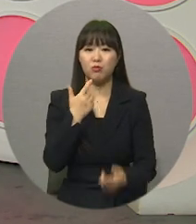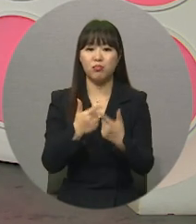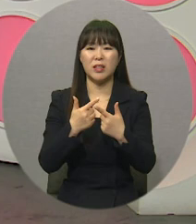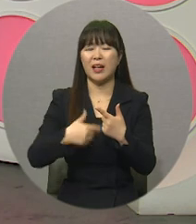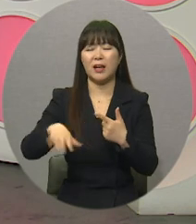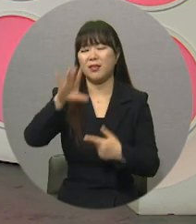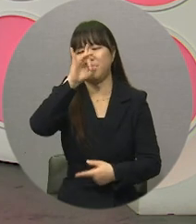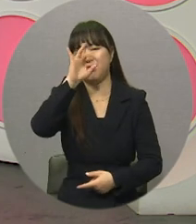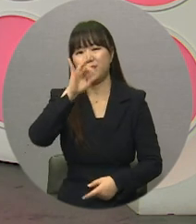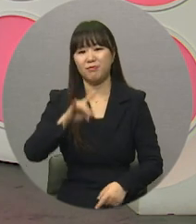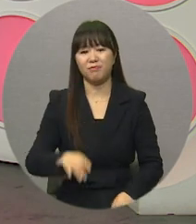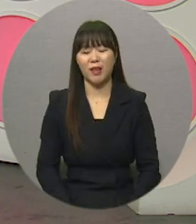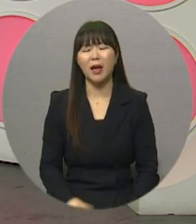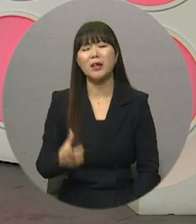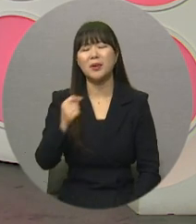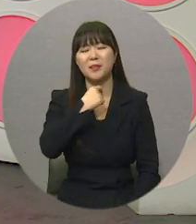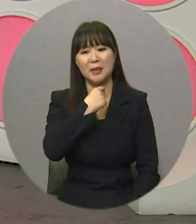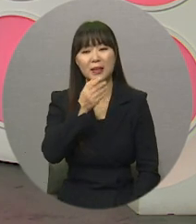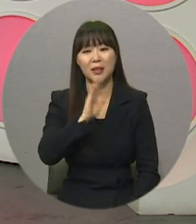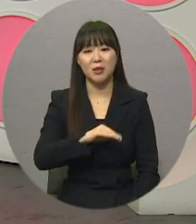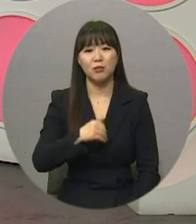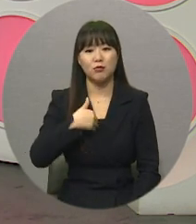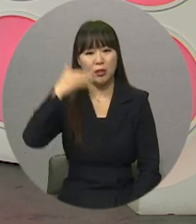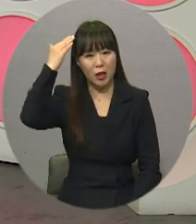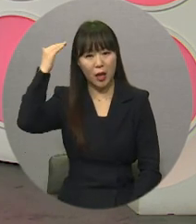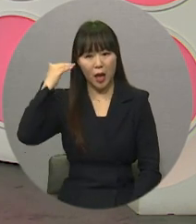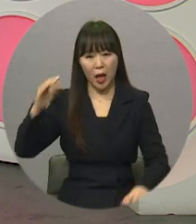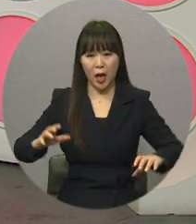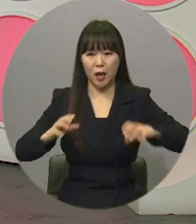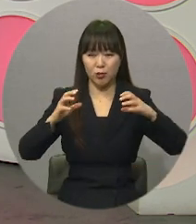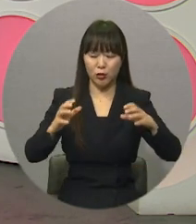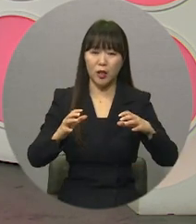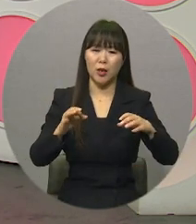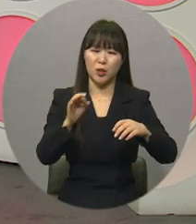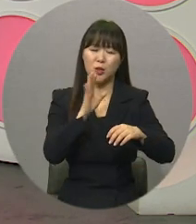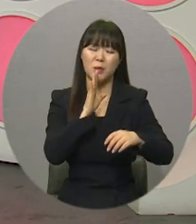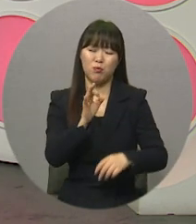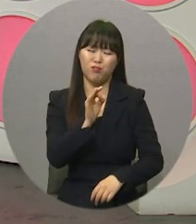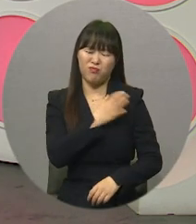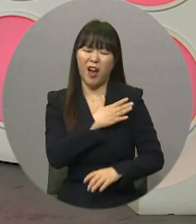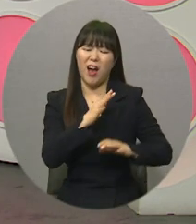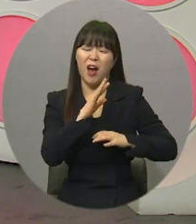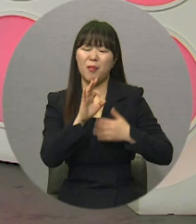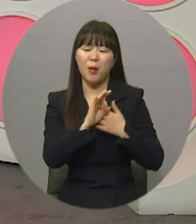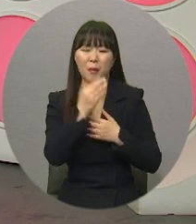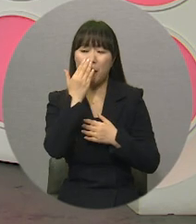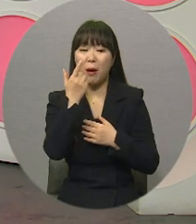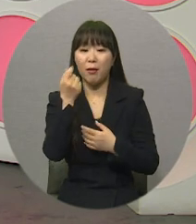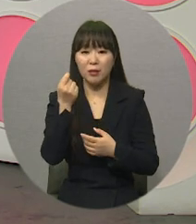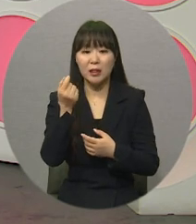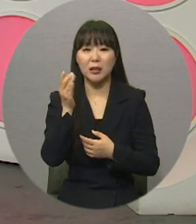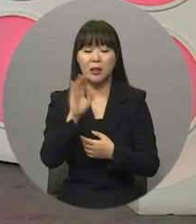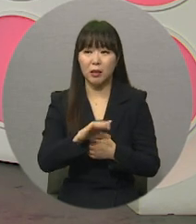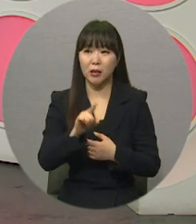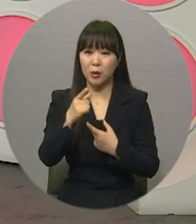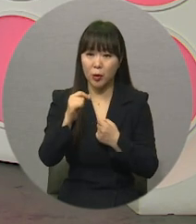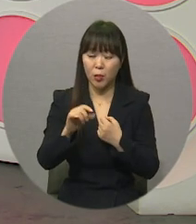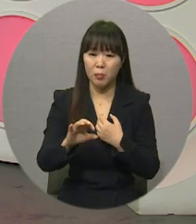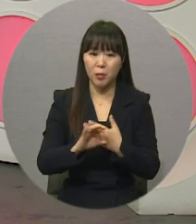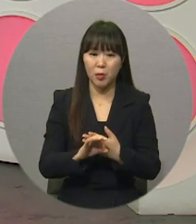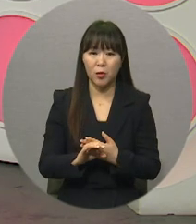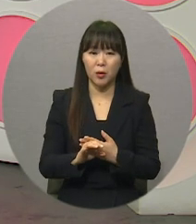부산 아, 간다. 그런 건안 되고요. 그렇게 해주면 좋은데. 아니, 이제 우리나라가 잘 네. 살면 그런 것도 해줄 거예요. 그잘 살면 그러겠지만 이제 그렇게